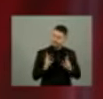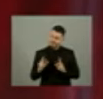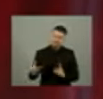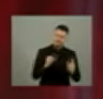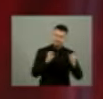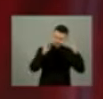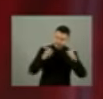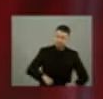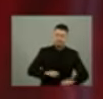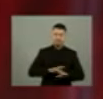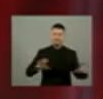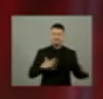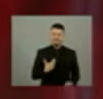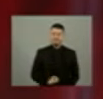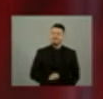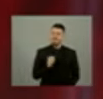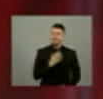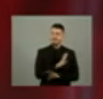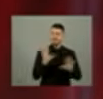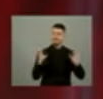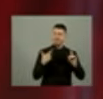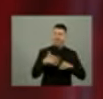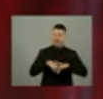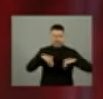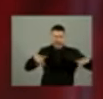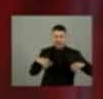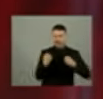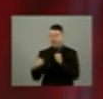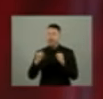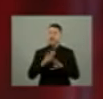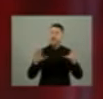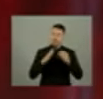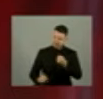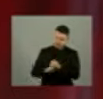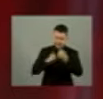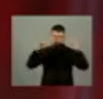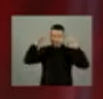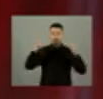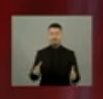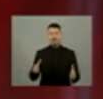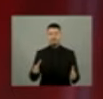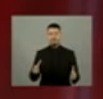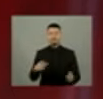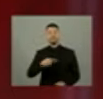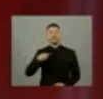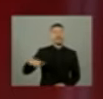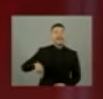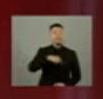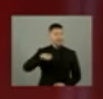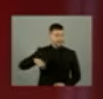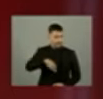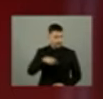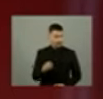χαρακτηριστικό ότι τουλάχιστον θα πρέπει να θεωρείται δεδομένη η απώλεια της θέσεως της